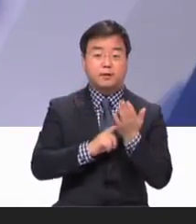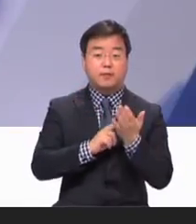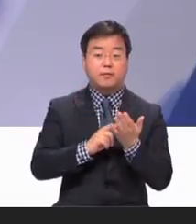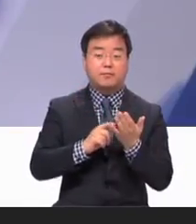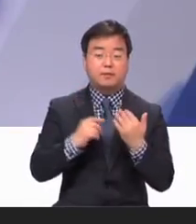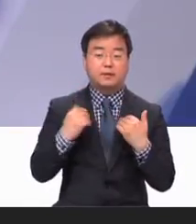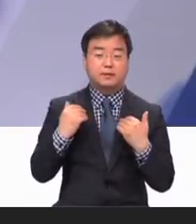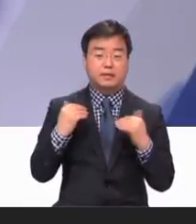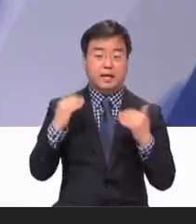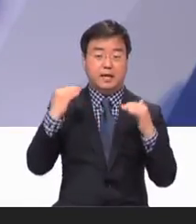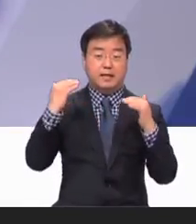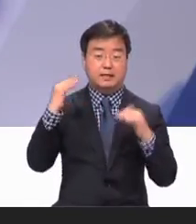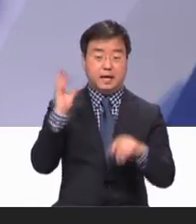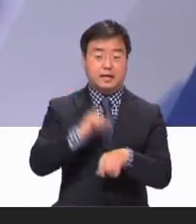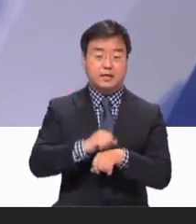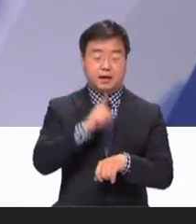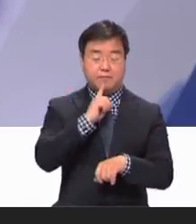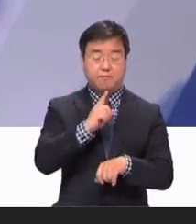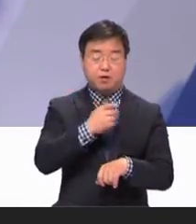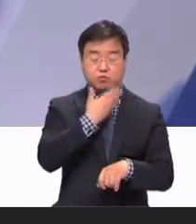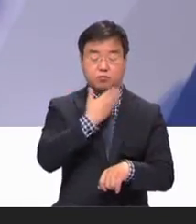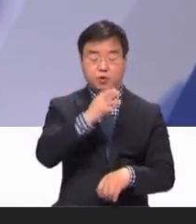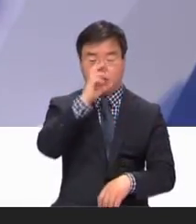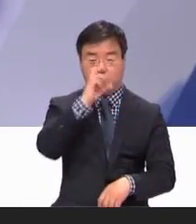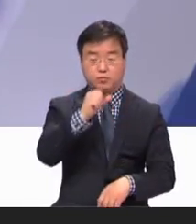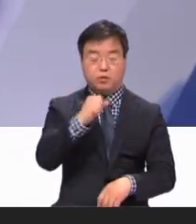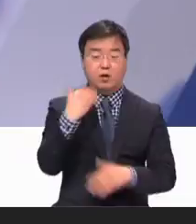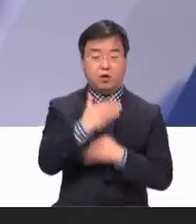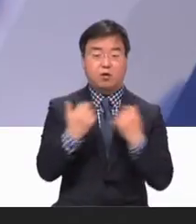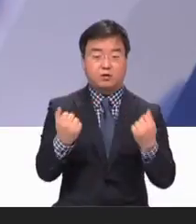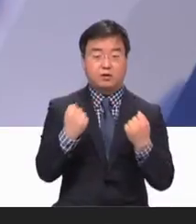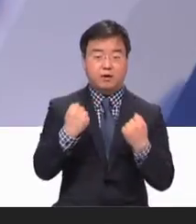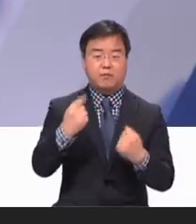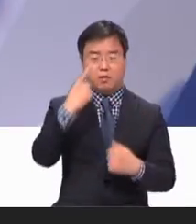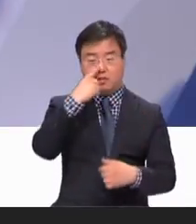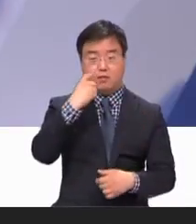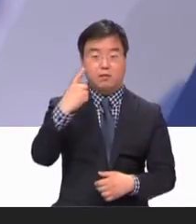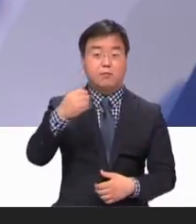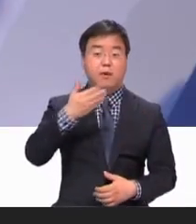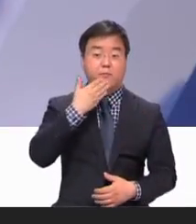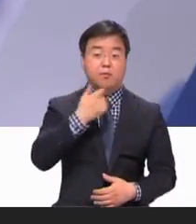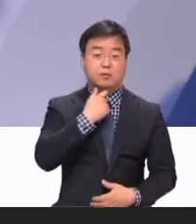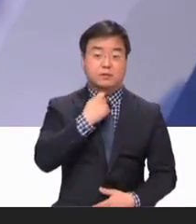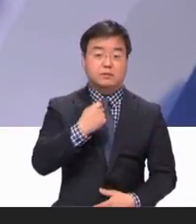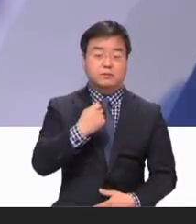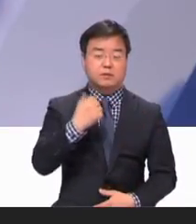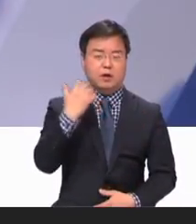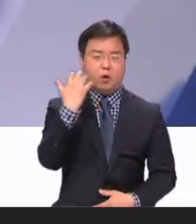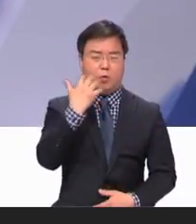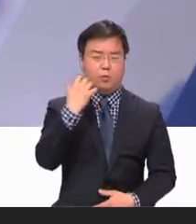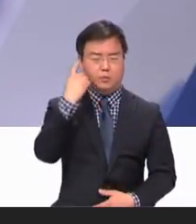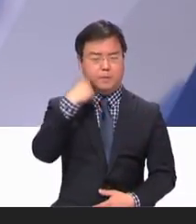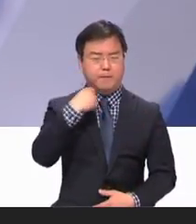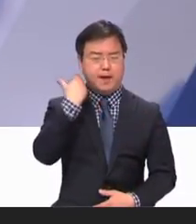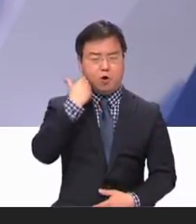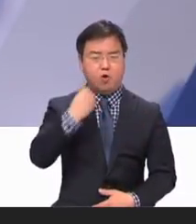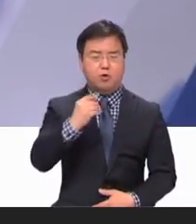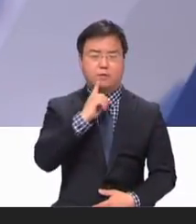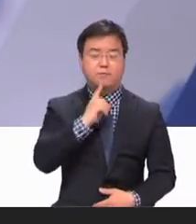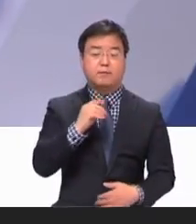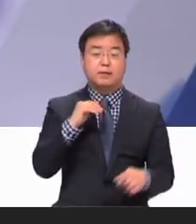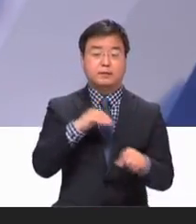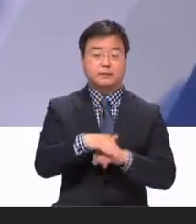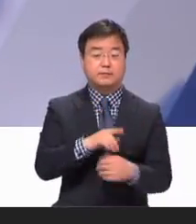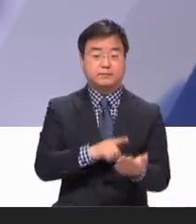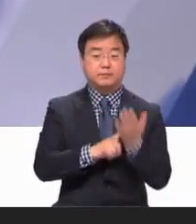잘하다, 귀엽다, 좋은, 괜찮다, 건강한, 근사, 먹고 싶다, 섹시 이런 키워드들이 등장을 하는